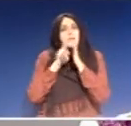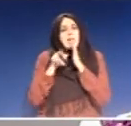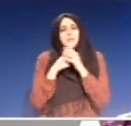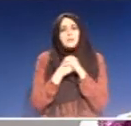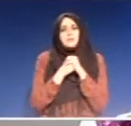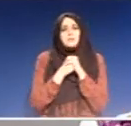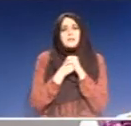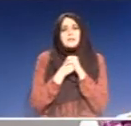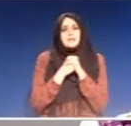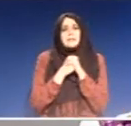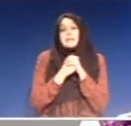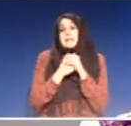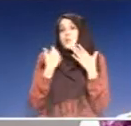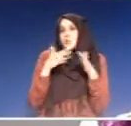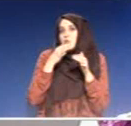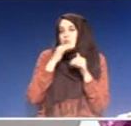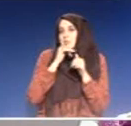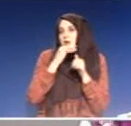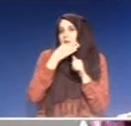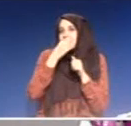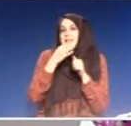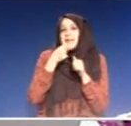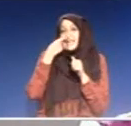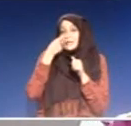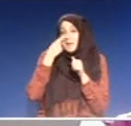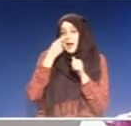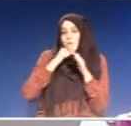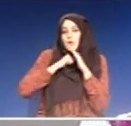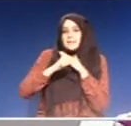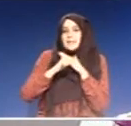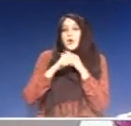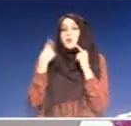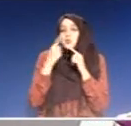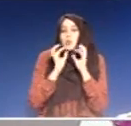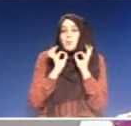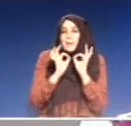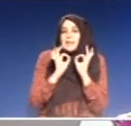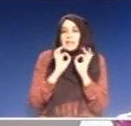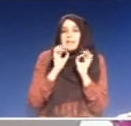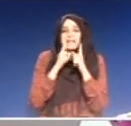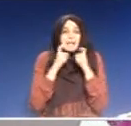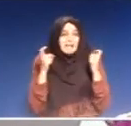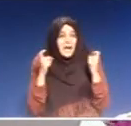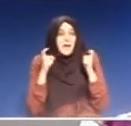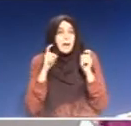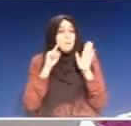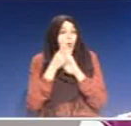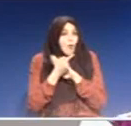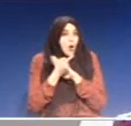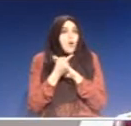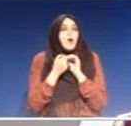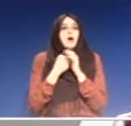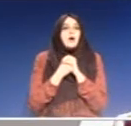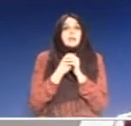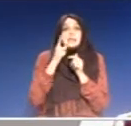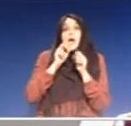قلنا بان الخبير العقاري يتمعن ويدقق في العديد من المسائل، وهذا